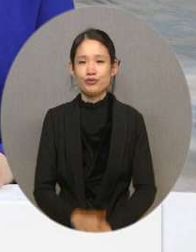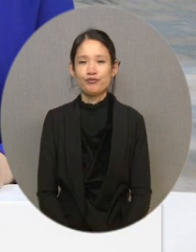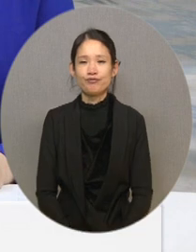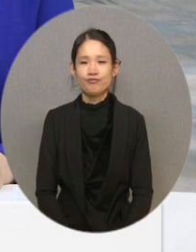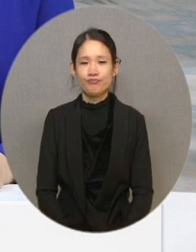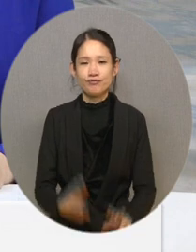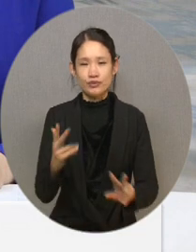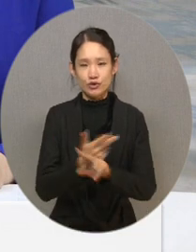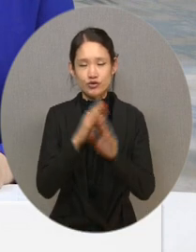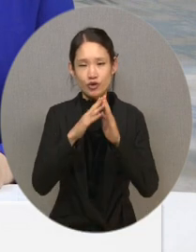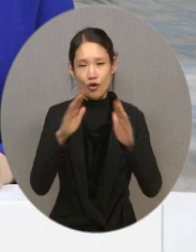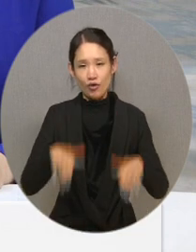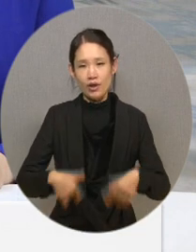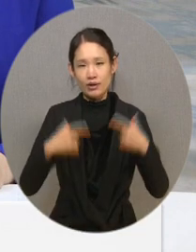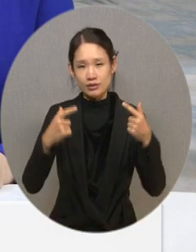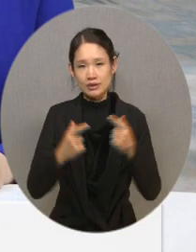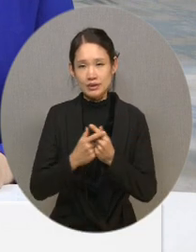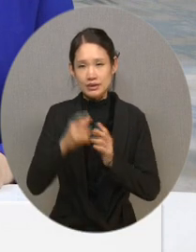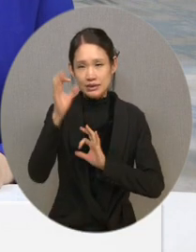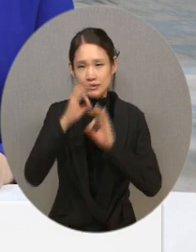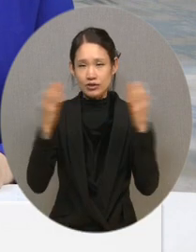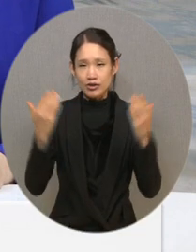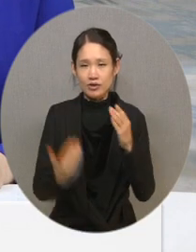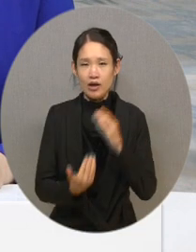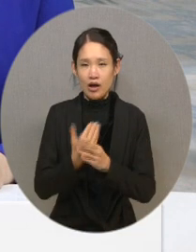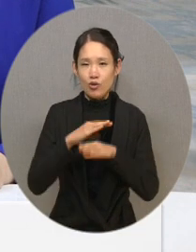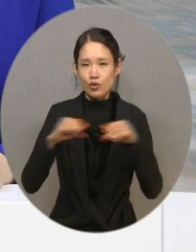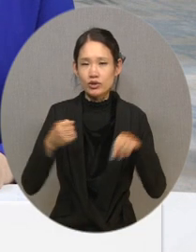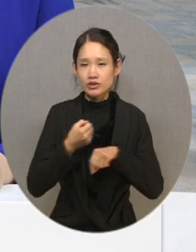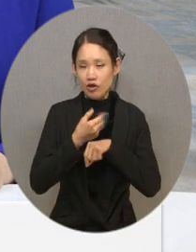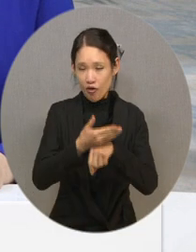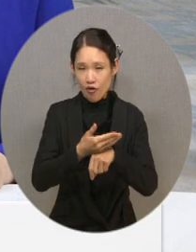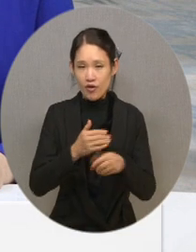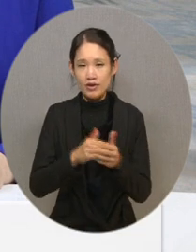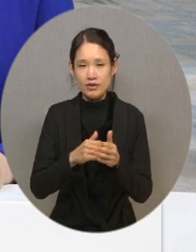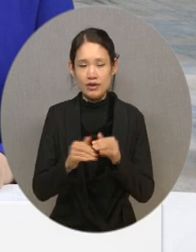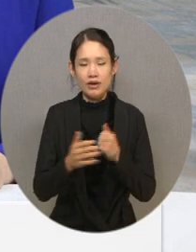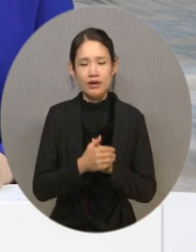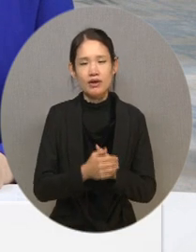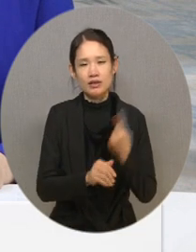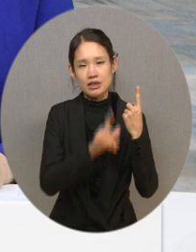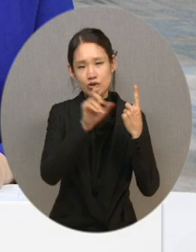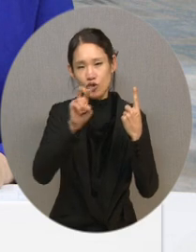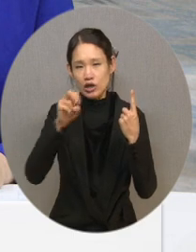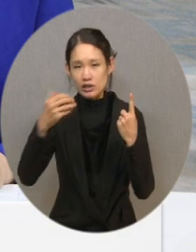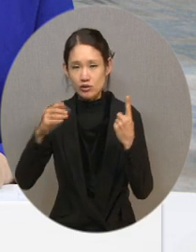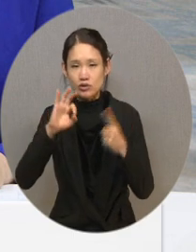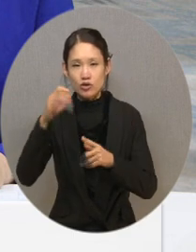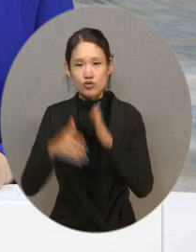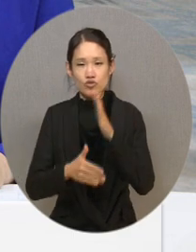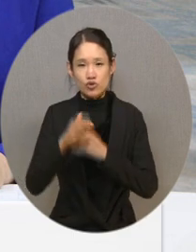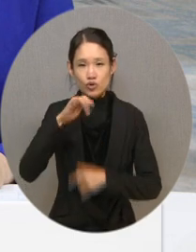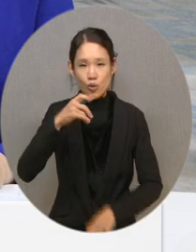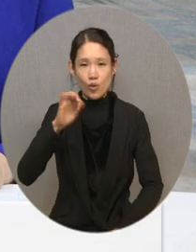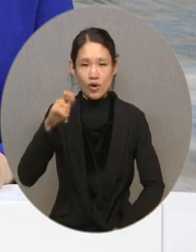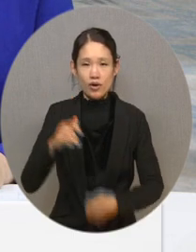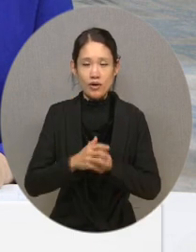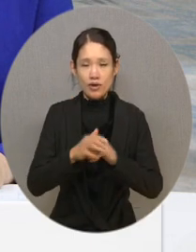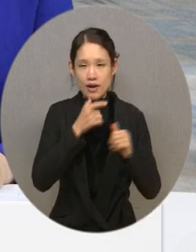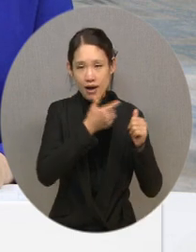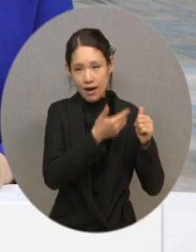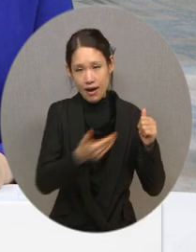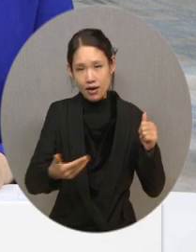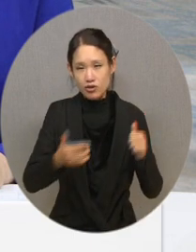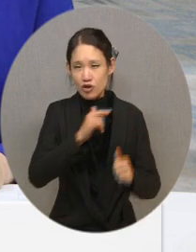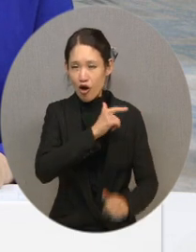이번 주 전남 지역의 사건 사고 전해드립니다. 지난달 29일 여수시 소라면의 한 하천에서 다량의